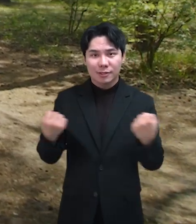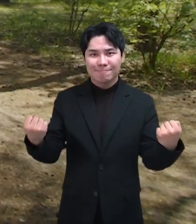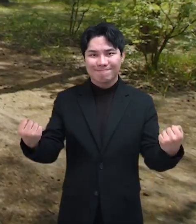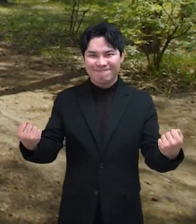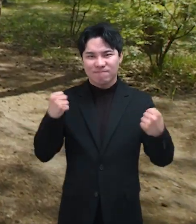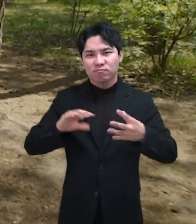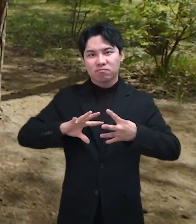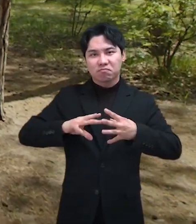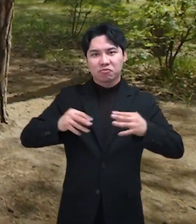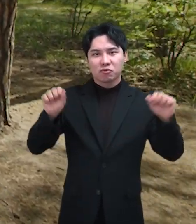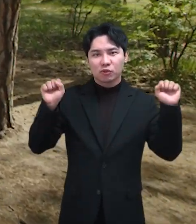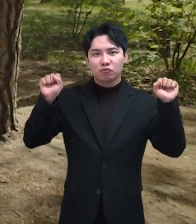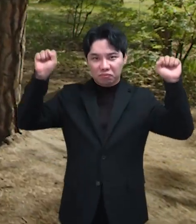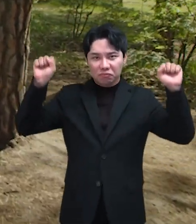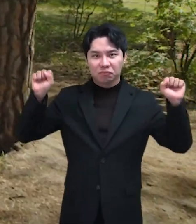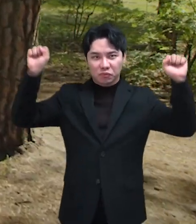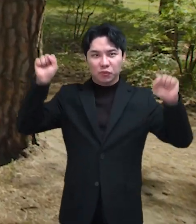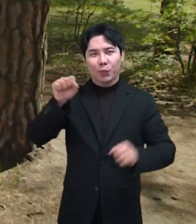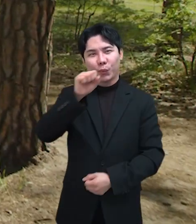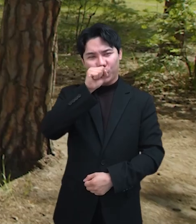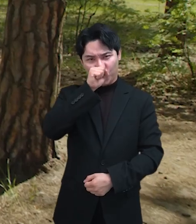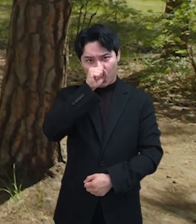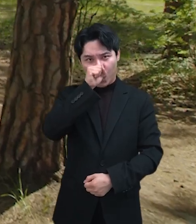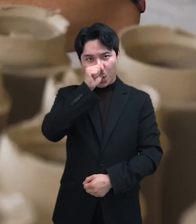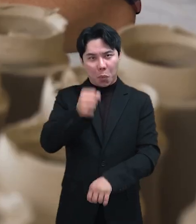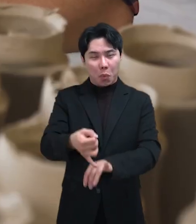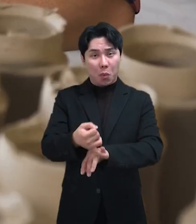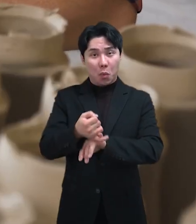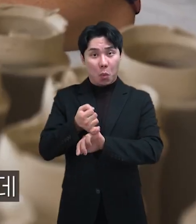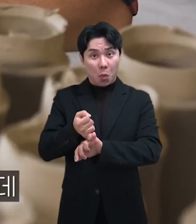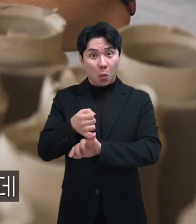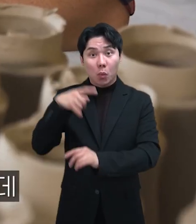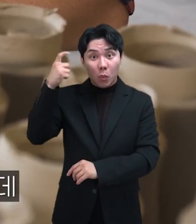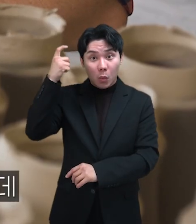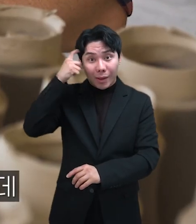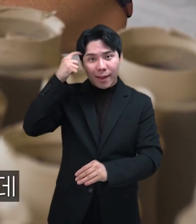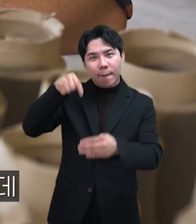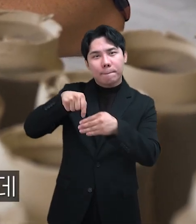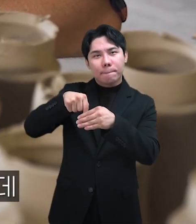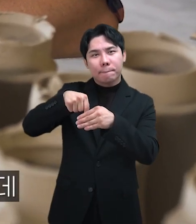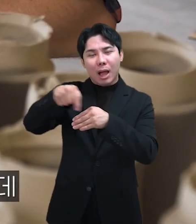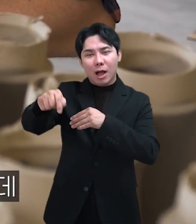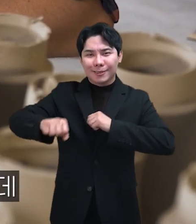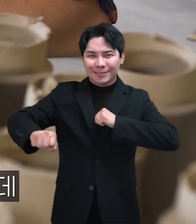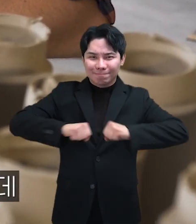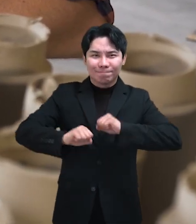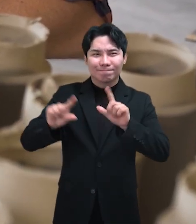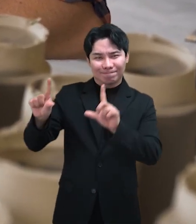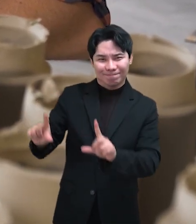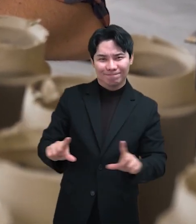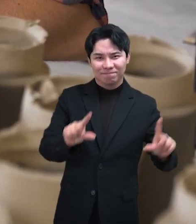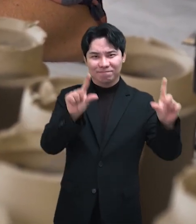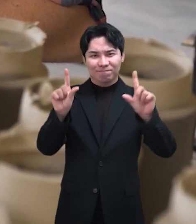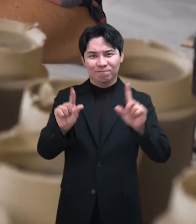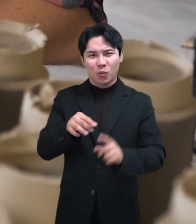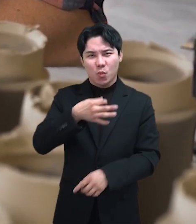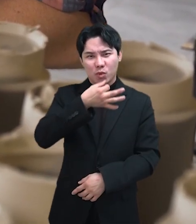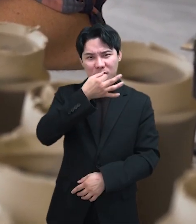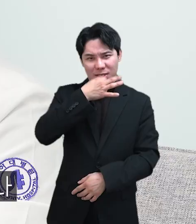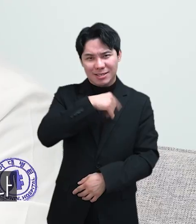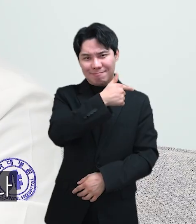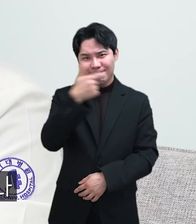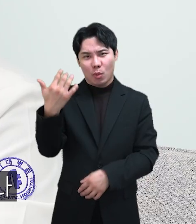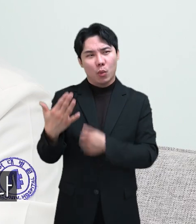여러분들이 나중에 여행을 하거나 또 어떤 직업을 찾는다든지 일상생활을 재밌게 보낸다든지 하는데 큰 도움이 될